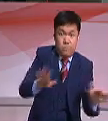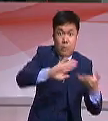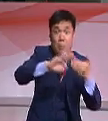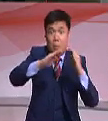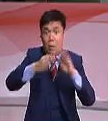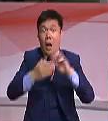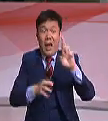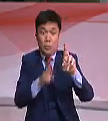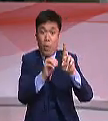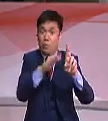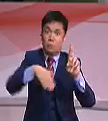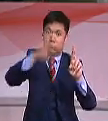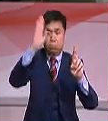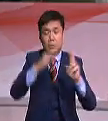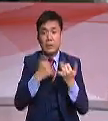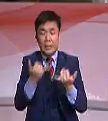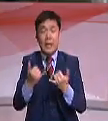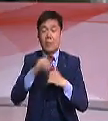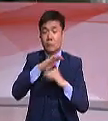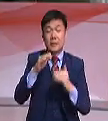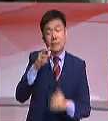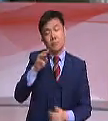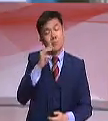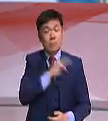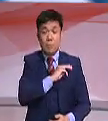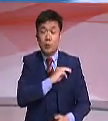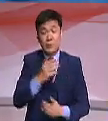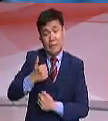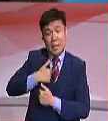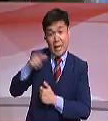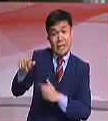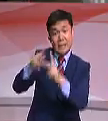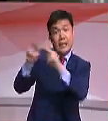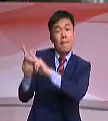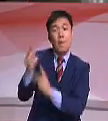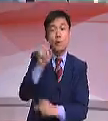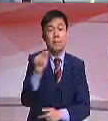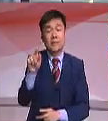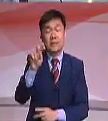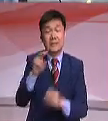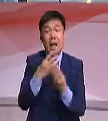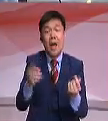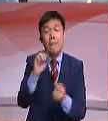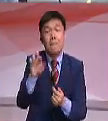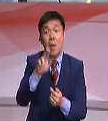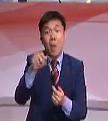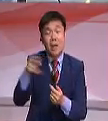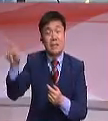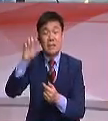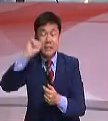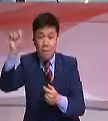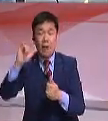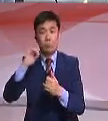Tinggi. Datuk Seri Ismail Sabri turut memaklumkan PKPD di Kampung Tanah Merah, Kota Marudu, Sabah dilanjutkan